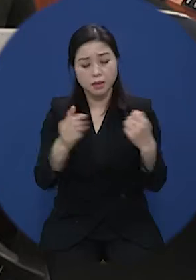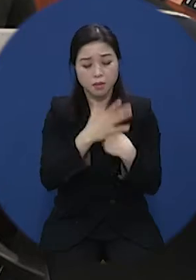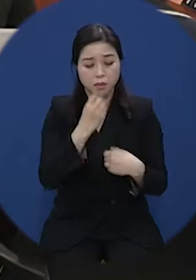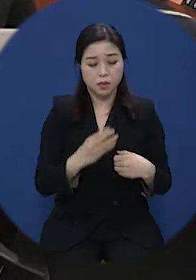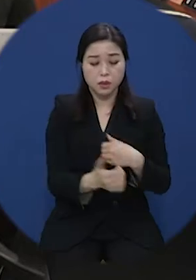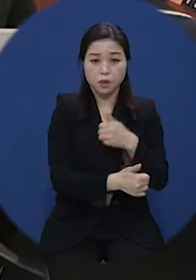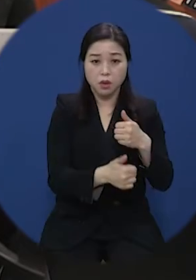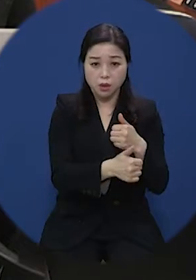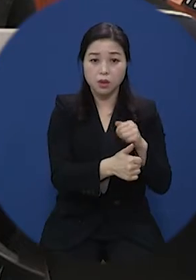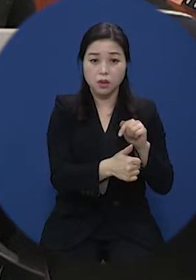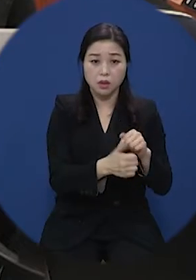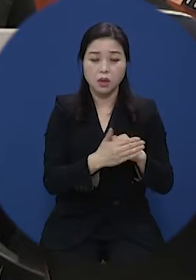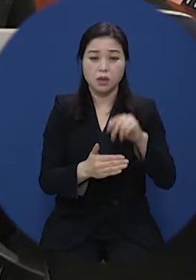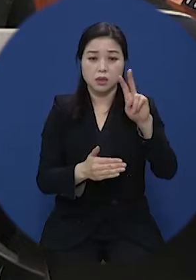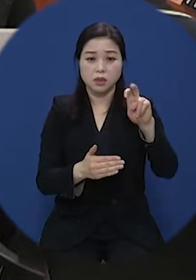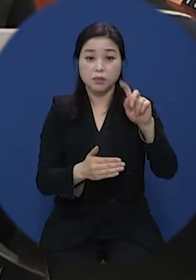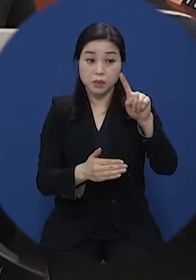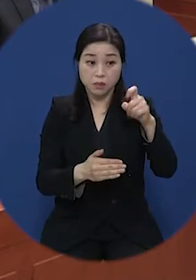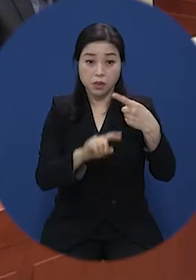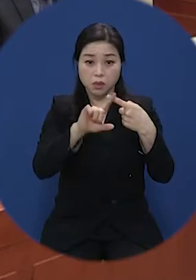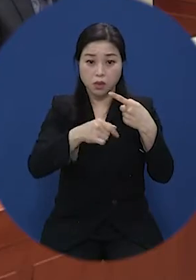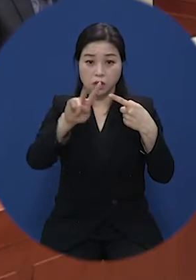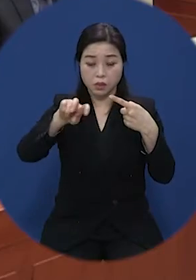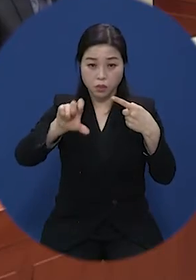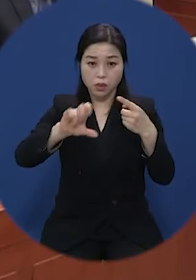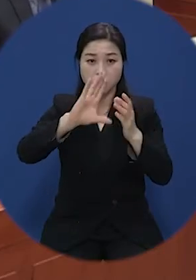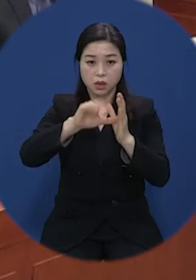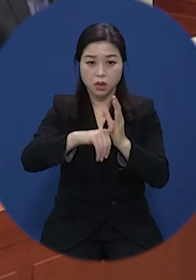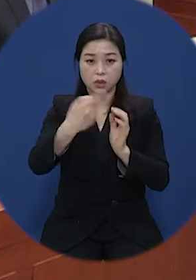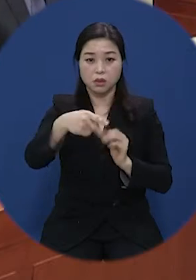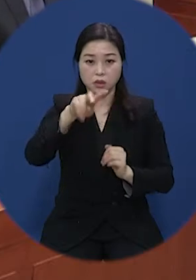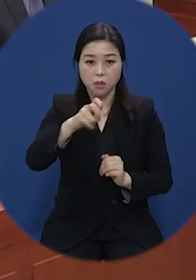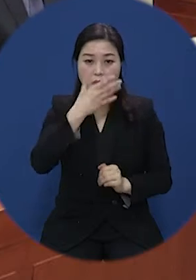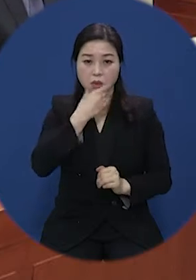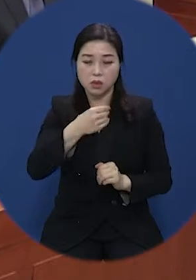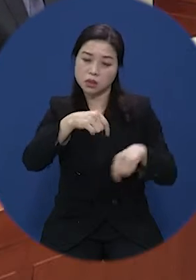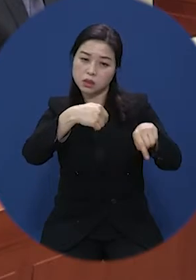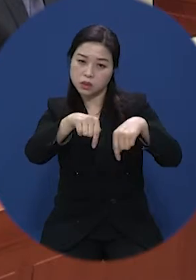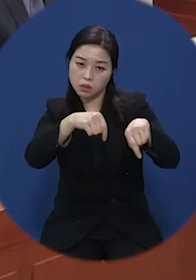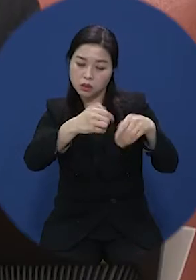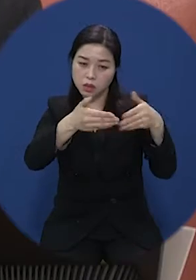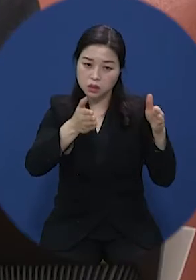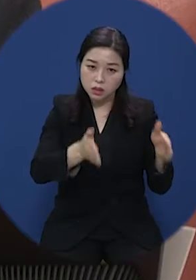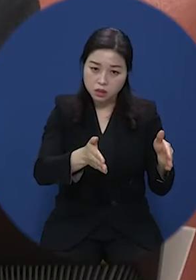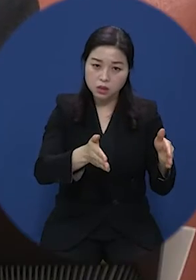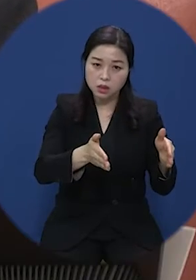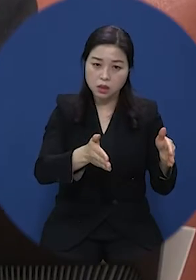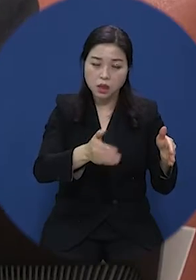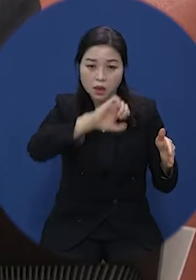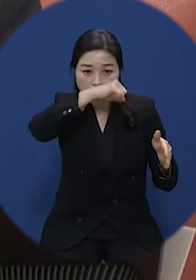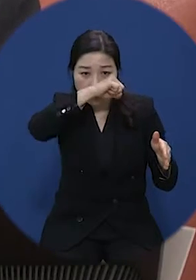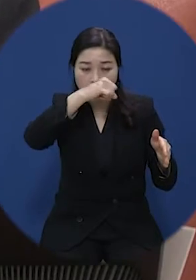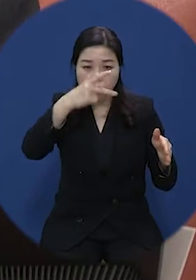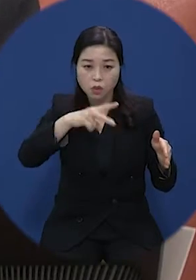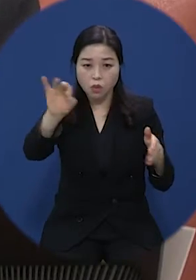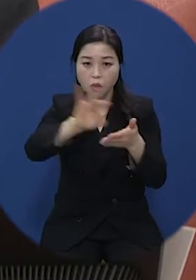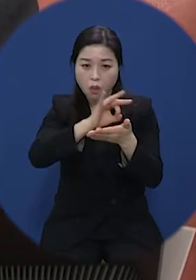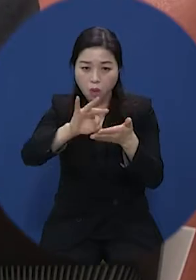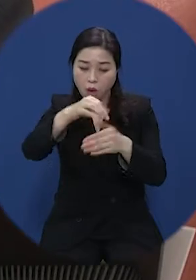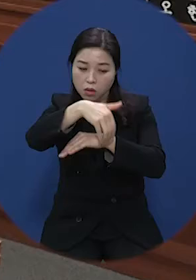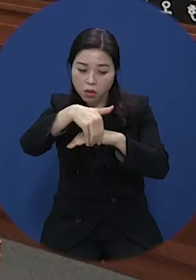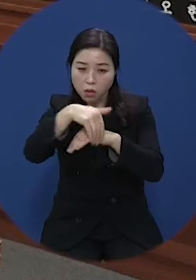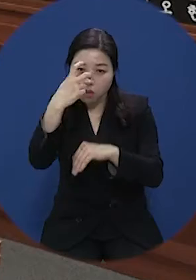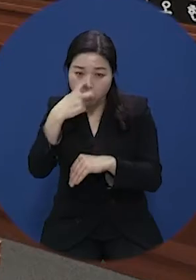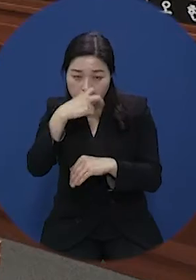보건복지위원회는 지난 11월 25일 열린 2020년도 복지정책실 소관 예산안 및 기금운용계획안